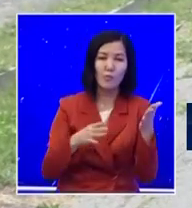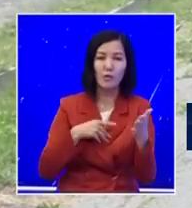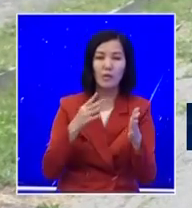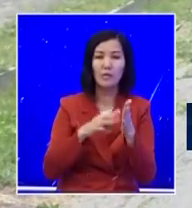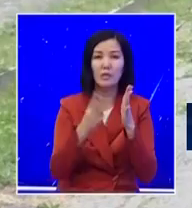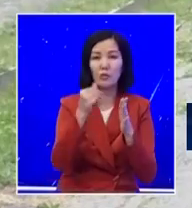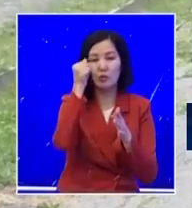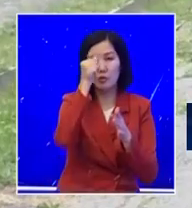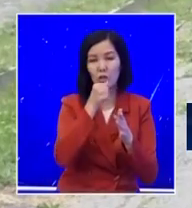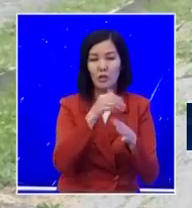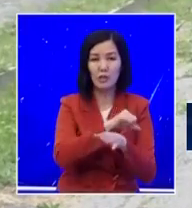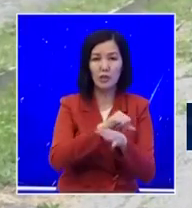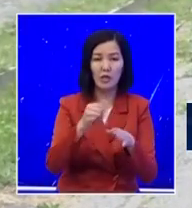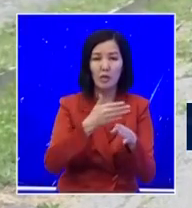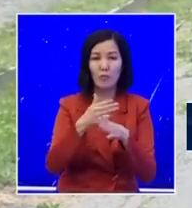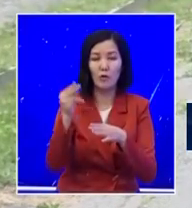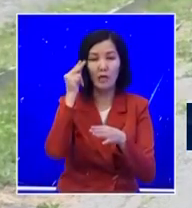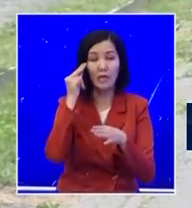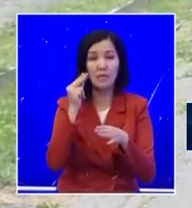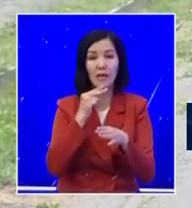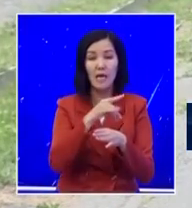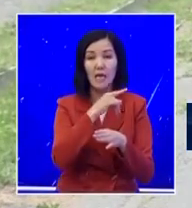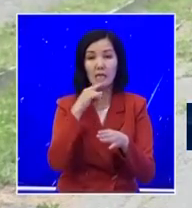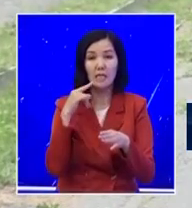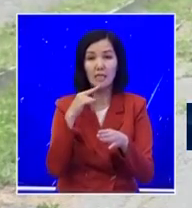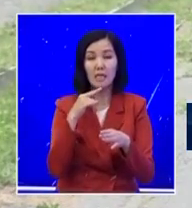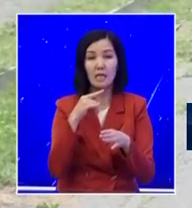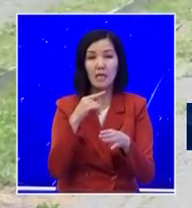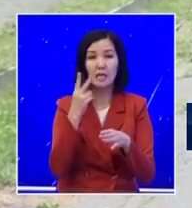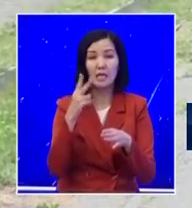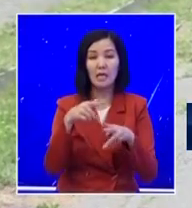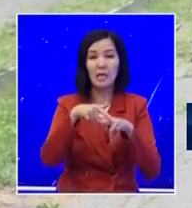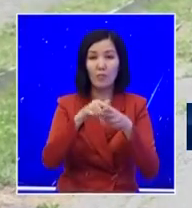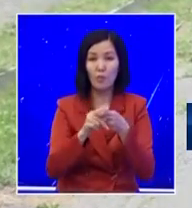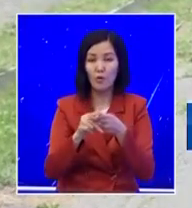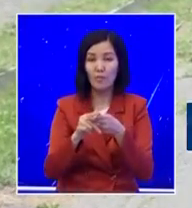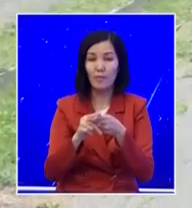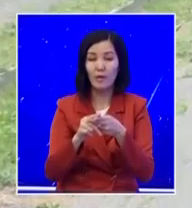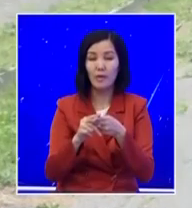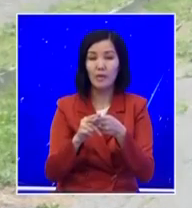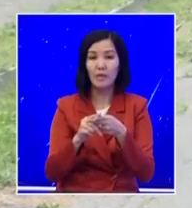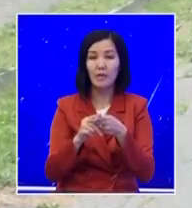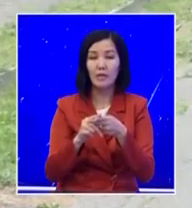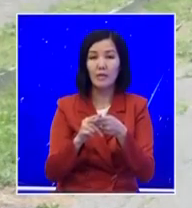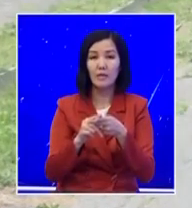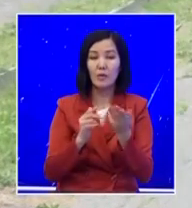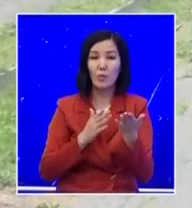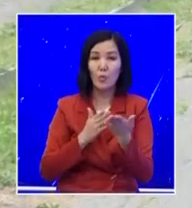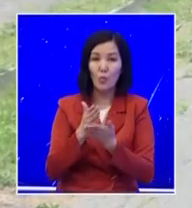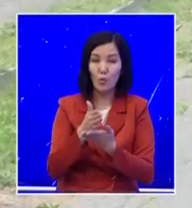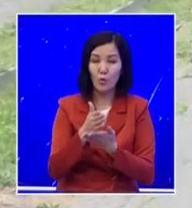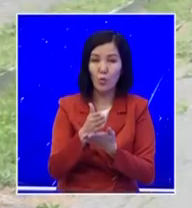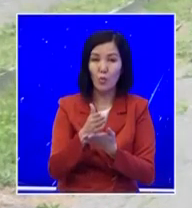ел шекара бөлінгеннен кейін Қытай мен Ресей қазақ жерін екіге бөліп сондай шекараны атты ғой. Сол кезде шекарадан өту барысында сол